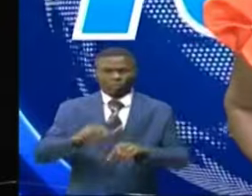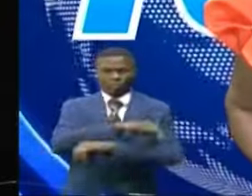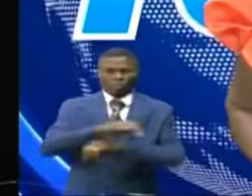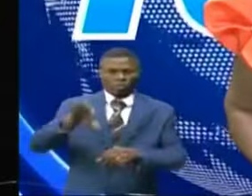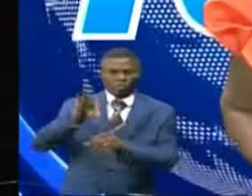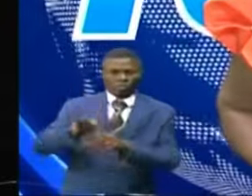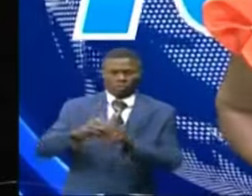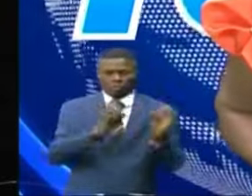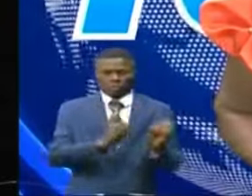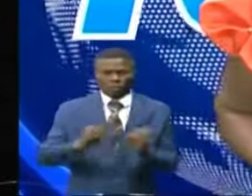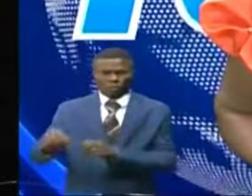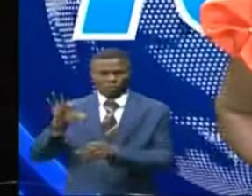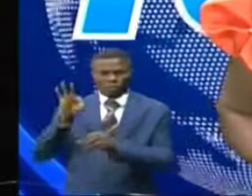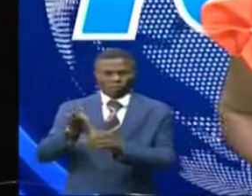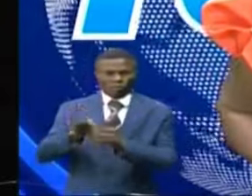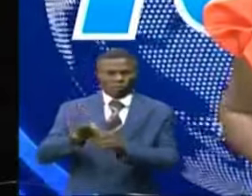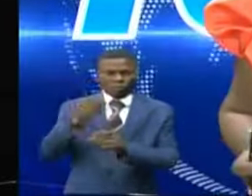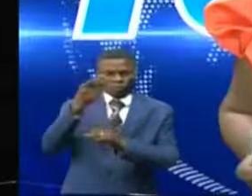dans l'organisation